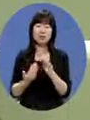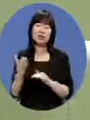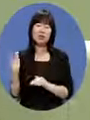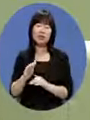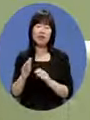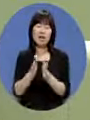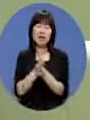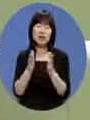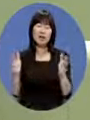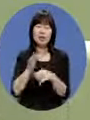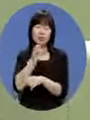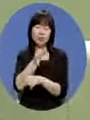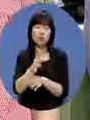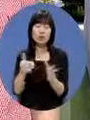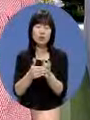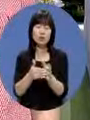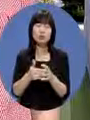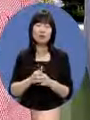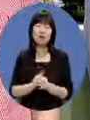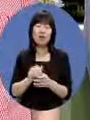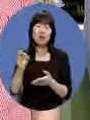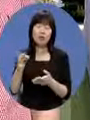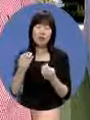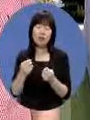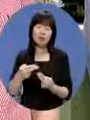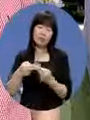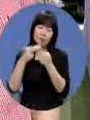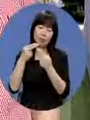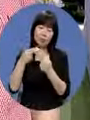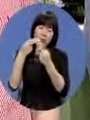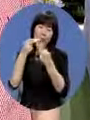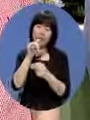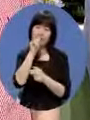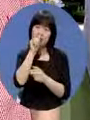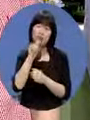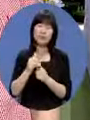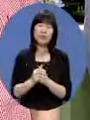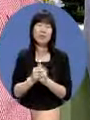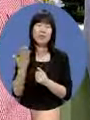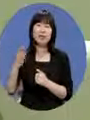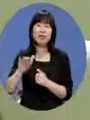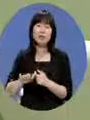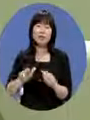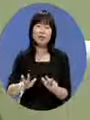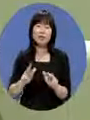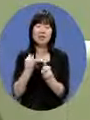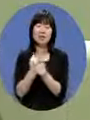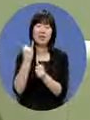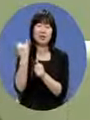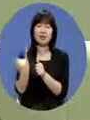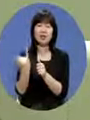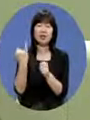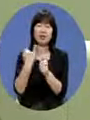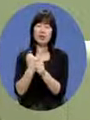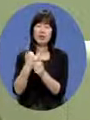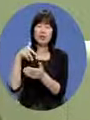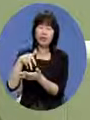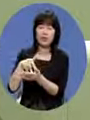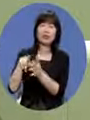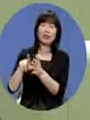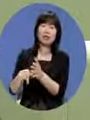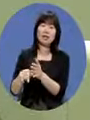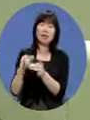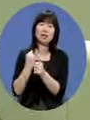아파트도 구입을 해 놓고 돈을 많이 모아 놓으셨어요 어 그런데 이제 이 안에 부는 결혼할 당시에